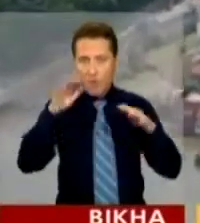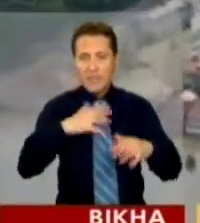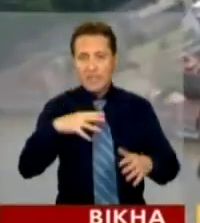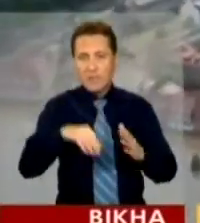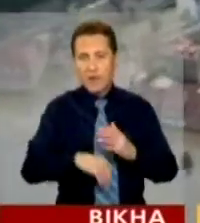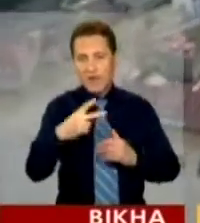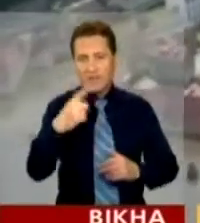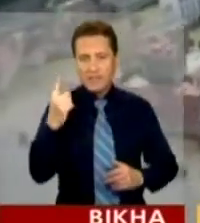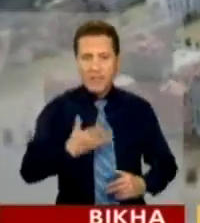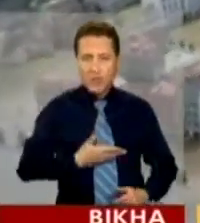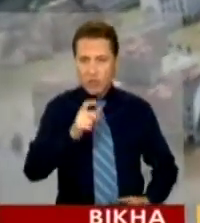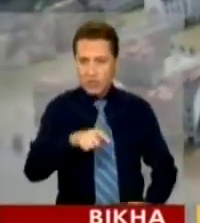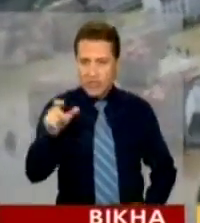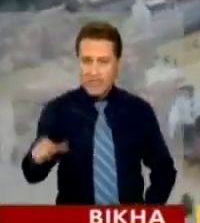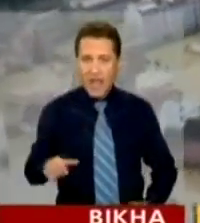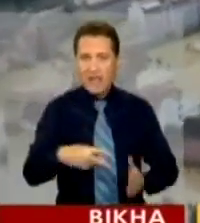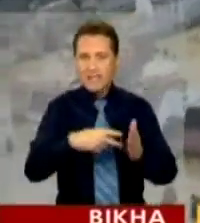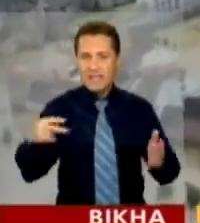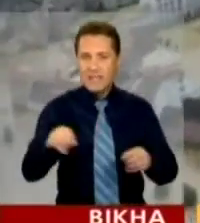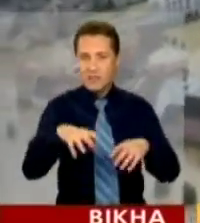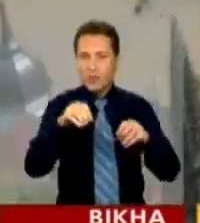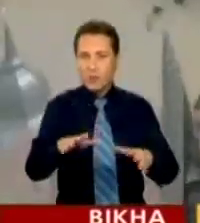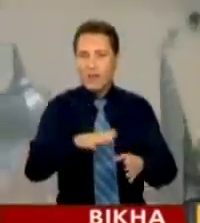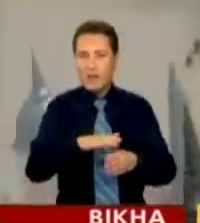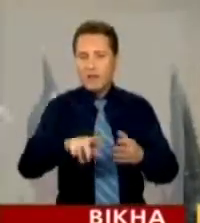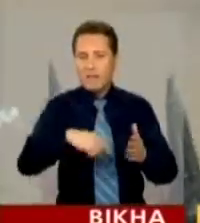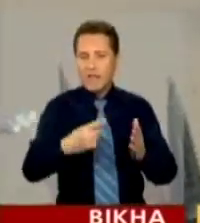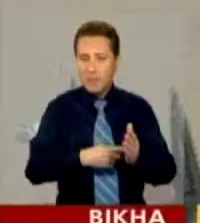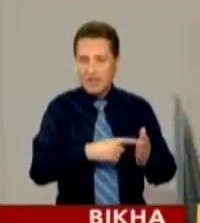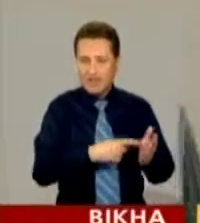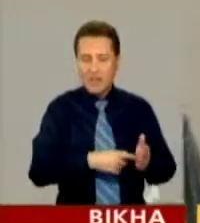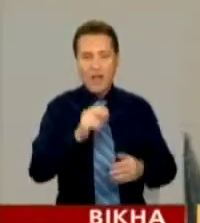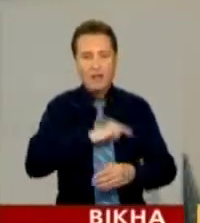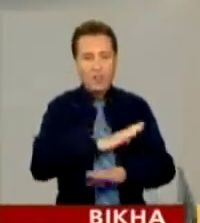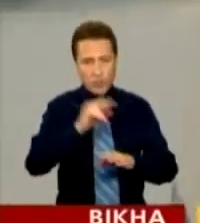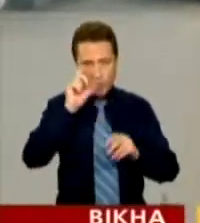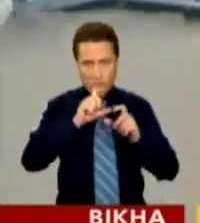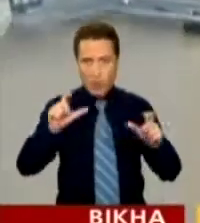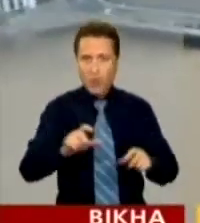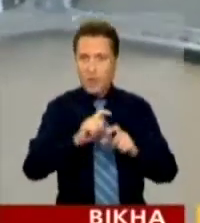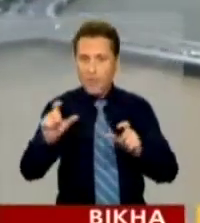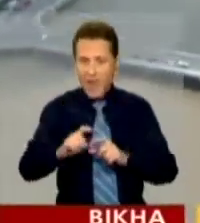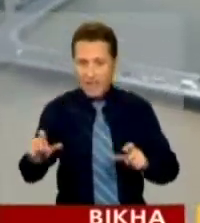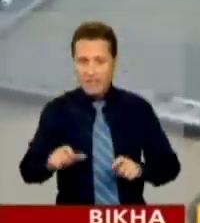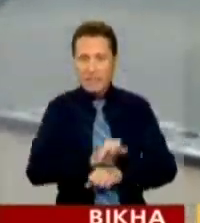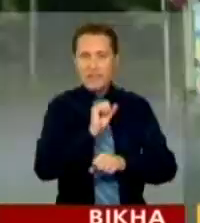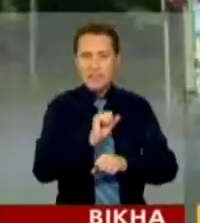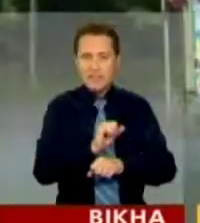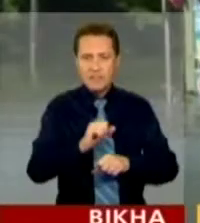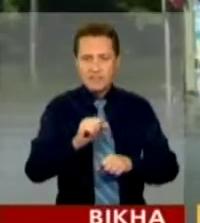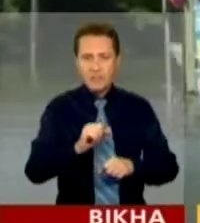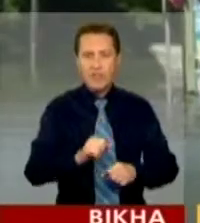21 життя. Знеструмлено цілі міста, не працюють школи і магазини, спинився рух швидкісних потягів, затоплено